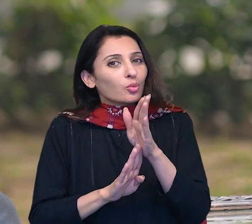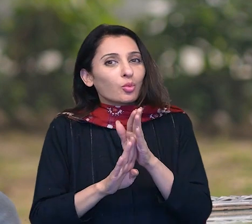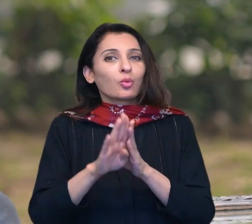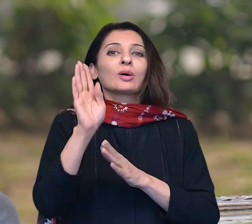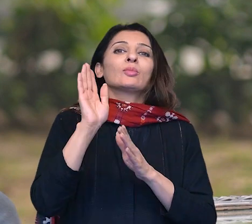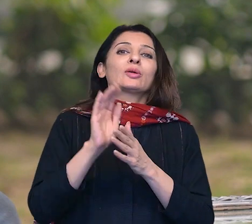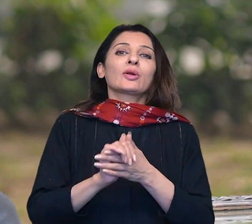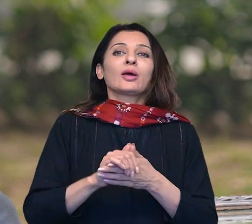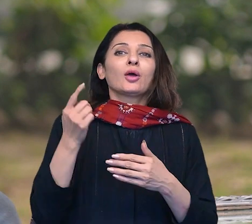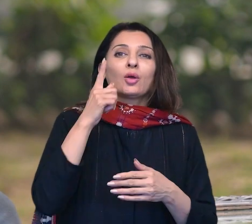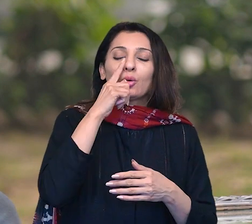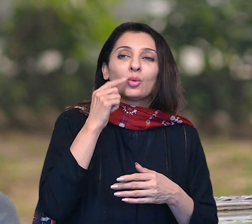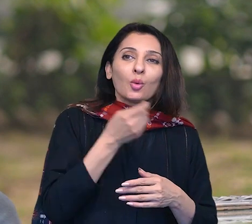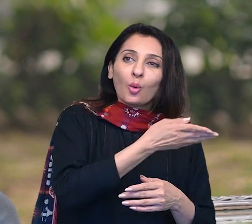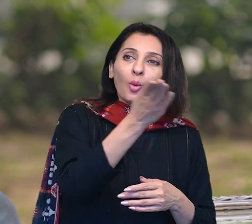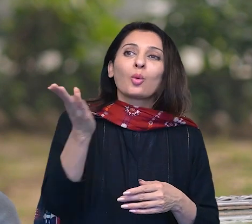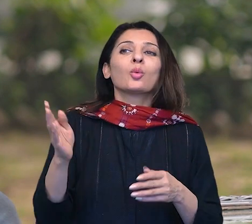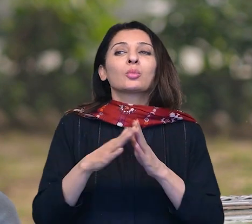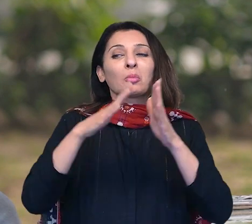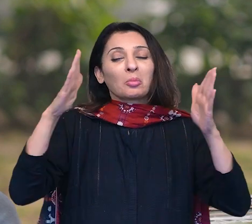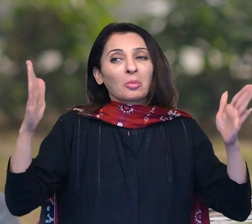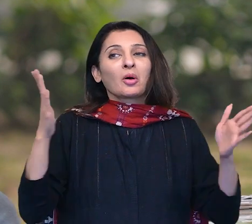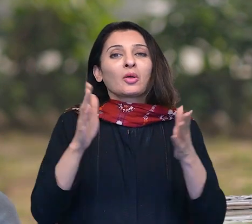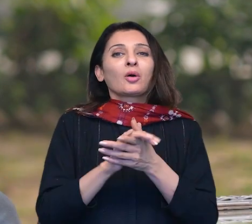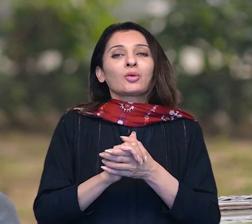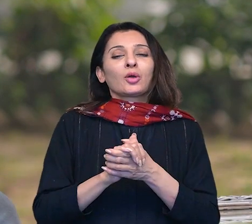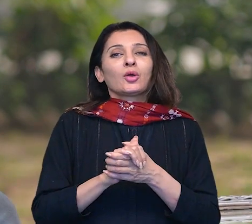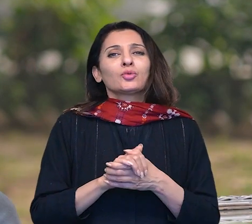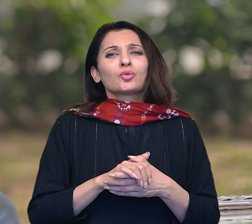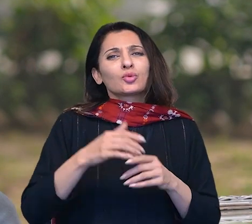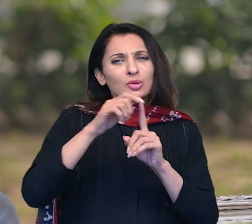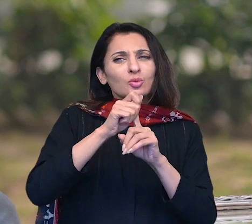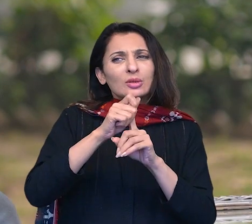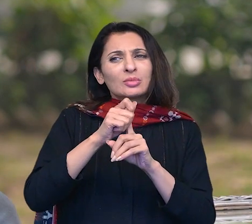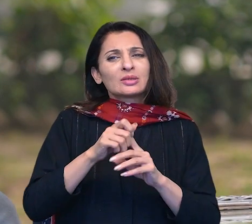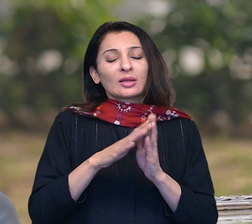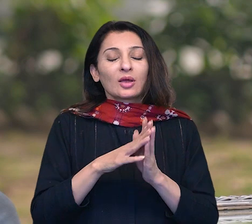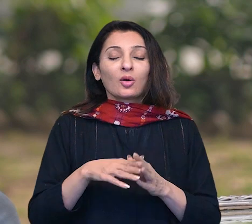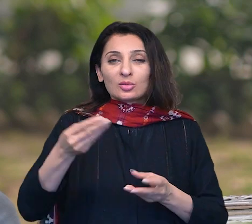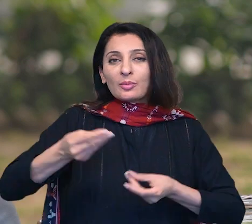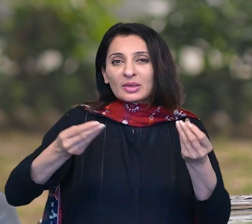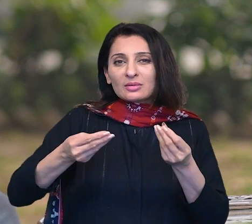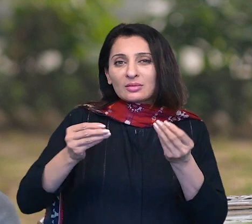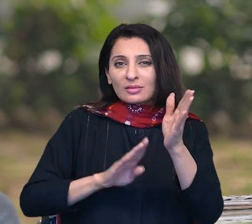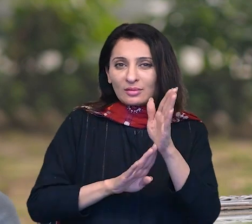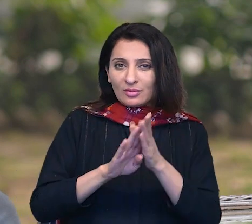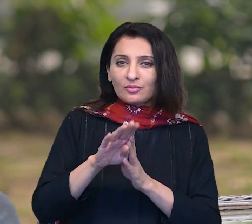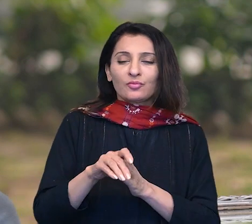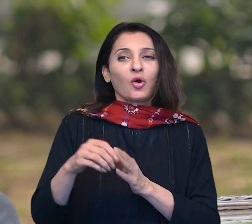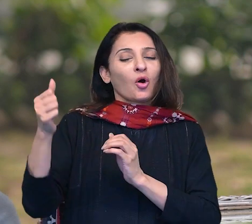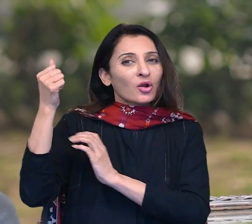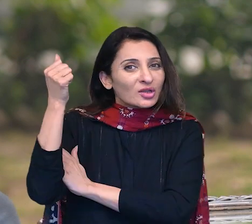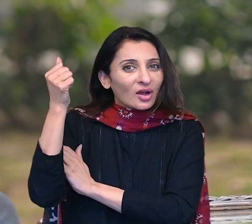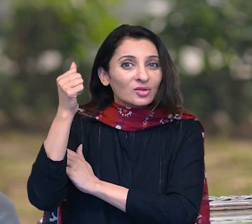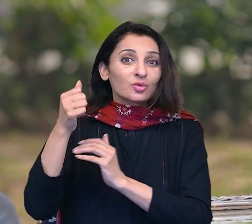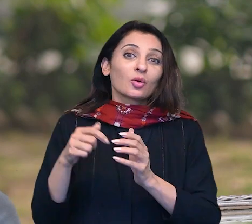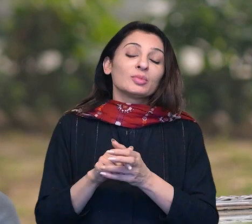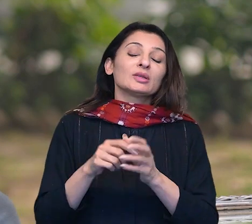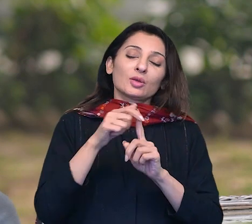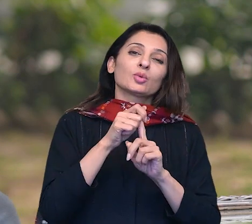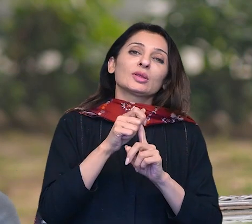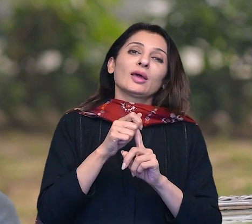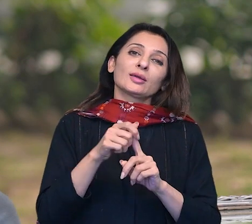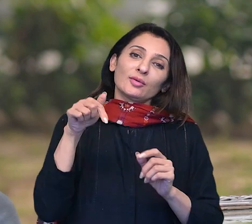सेल्स का आई थिंक कोई मसला नहीं है, क्योंकि रोज़ का दूध बिकना है. डिमांड इज़ ऑलवेज